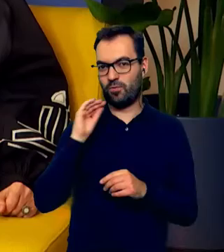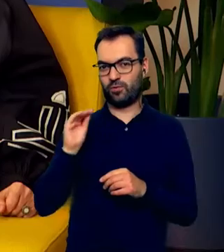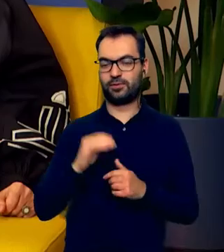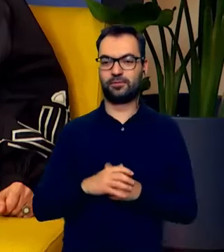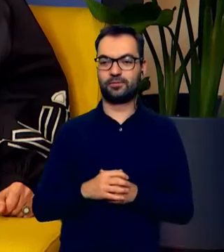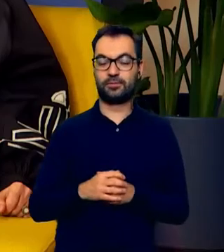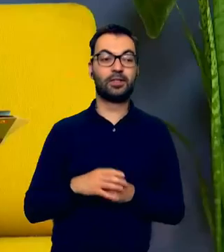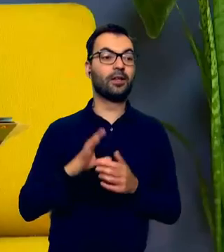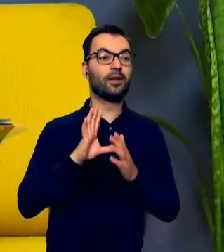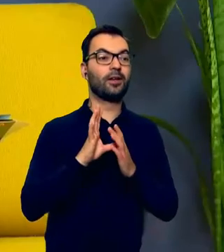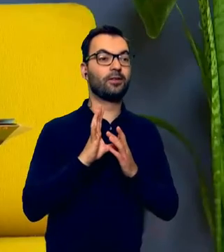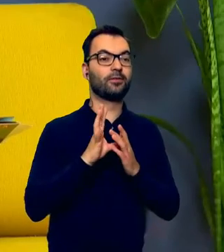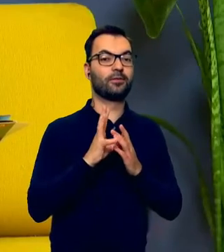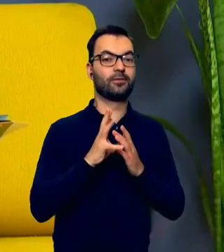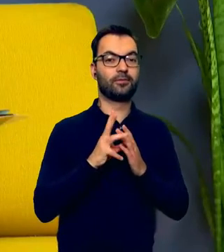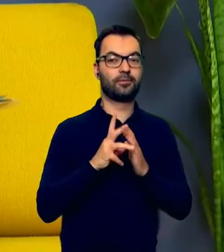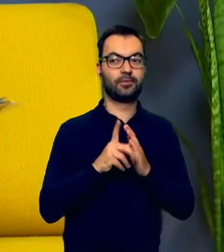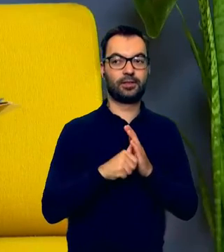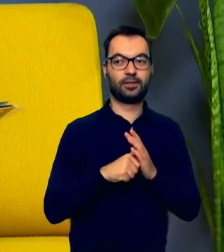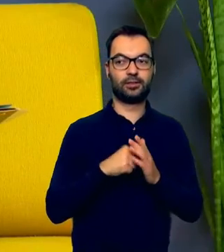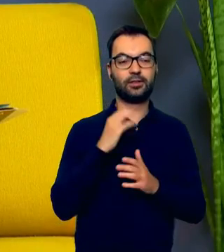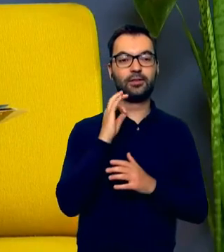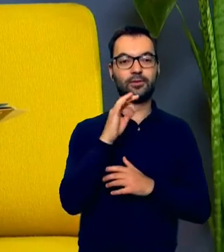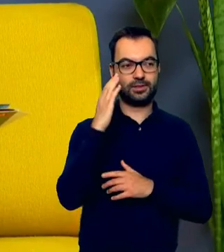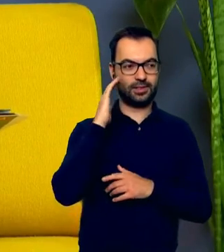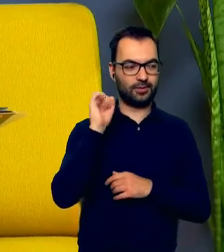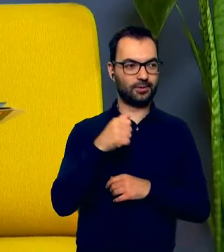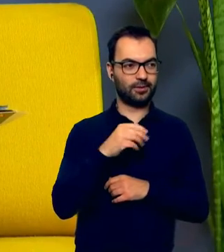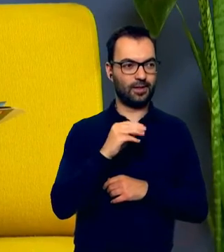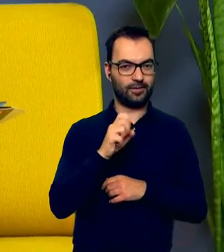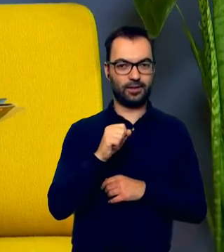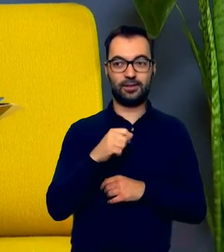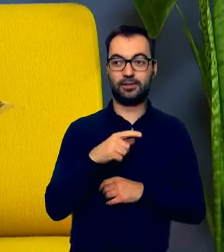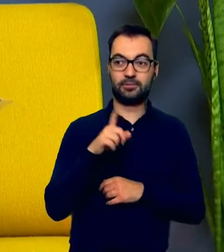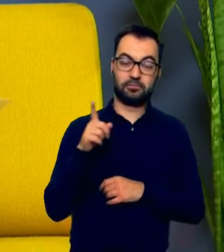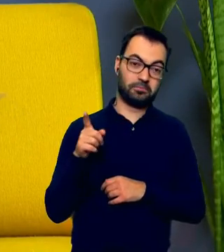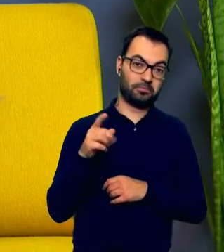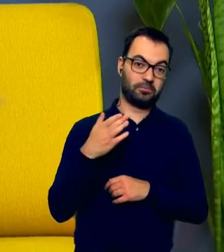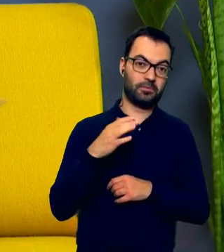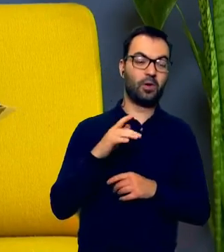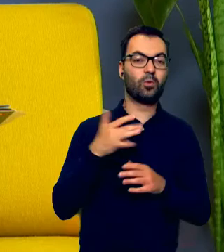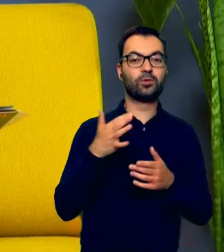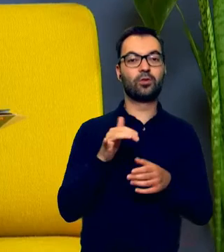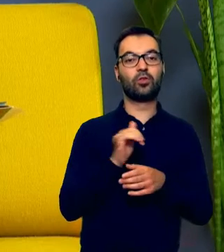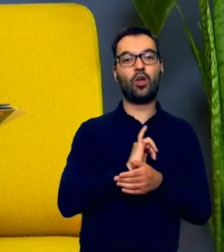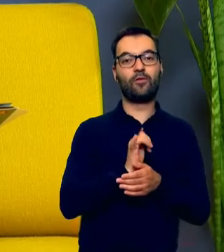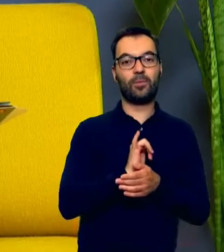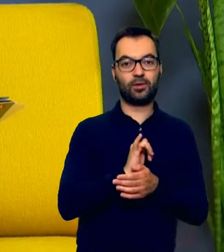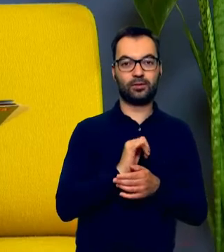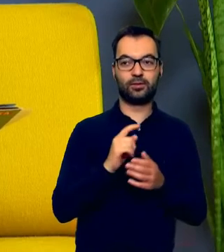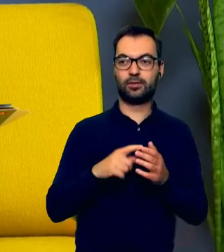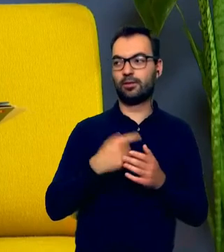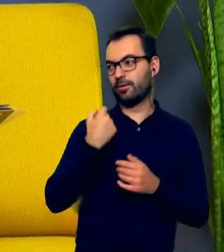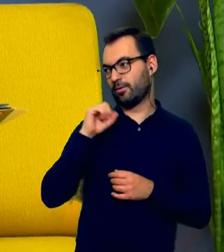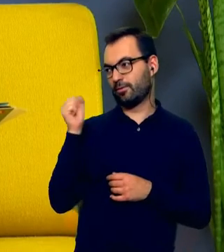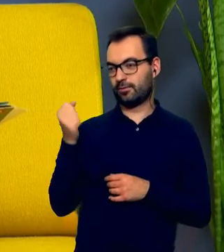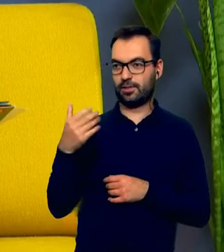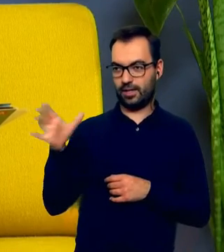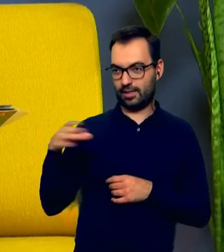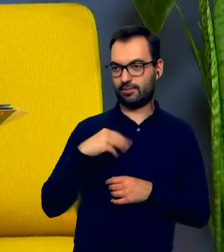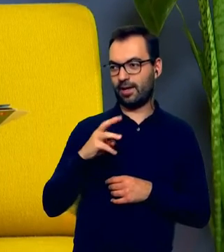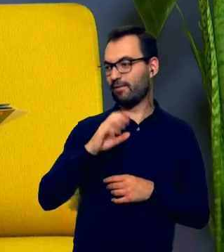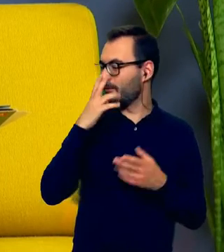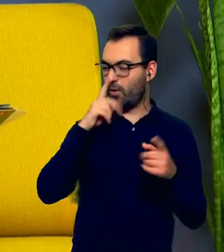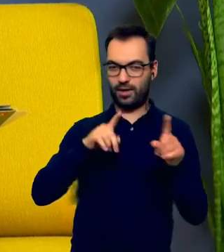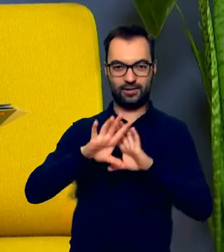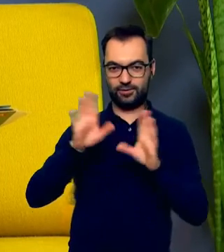mówić. W mieście, które Ewa zna bardzo dobrze, nie wiem jak ty dobrze je znasz, czyli w Nowym Jorku, będąc pierwszy raz w życiu. Bardzo dobrze, byłam Sewką, wszystko